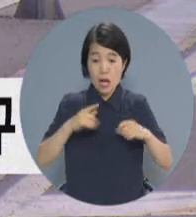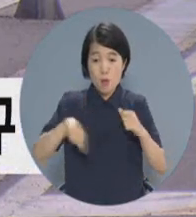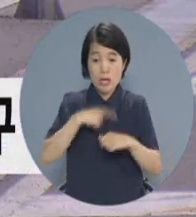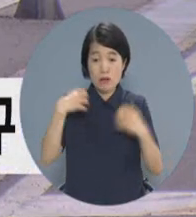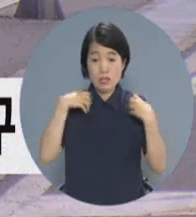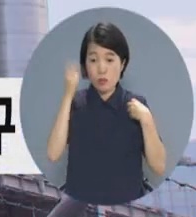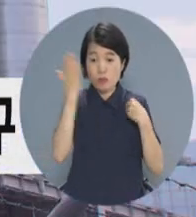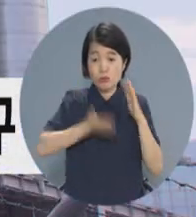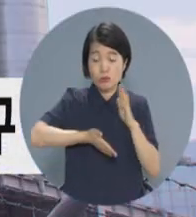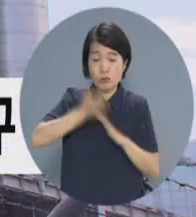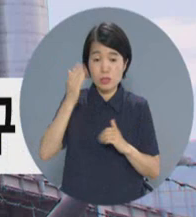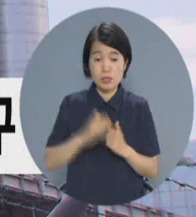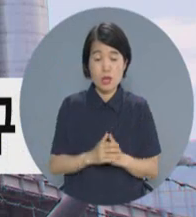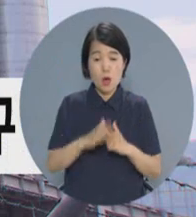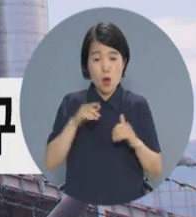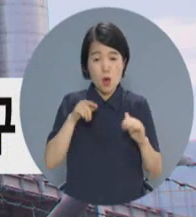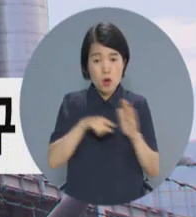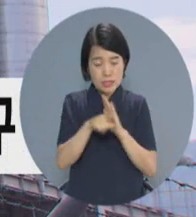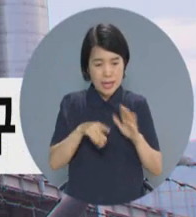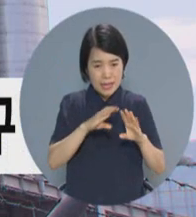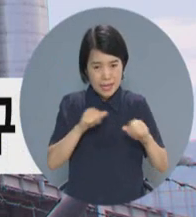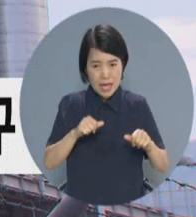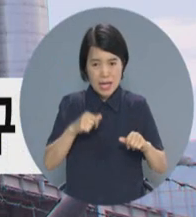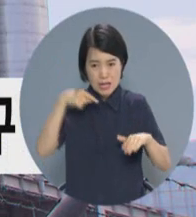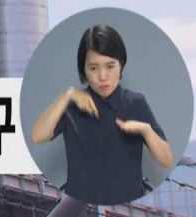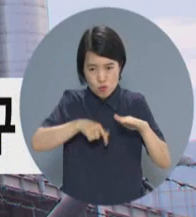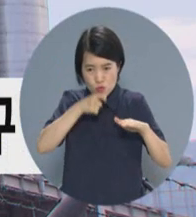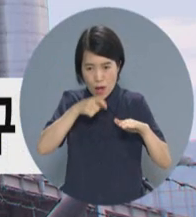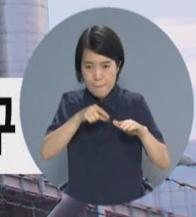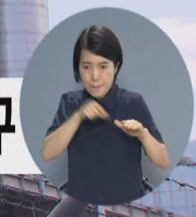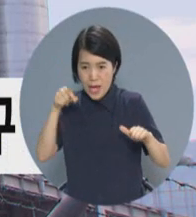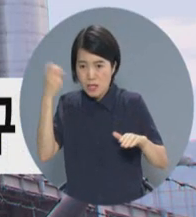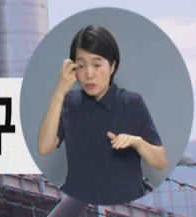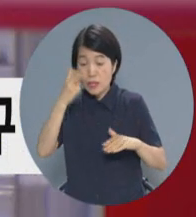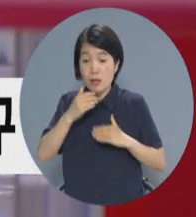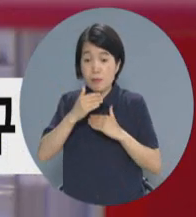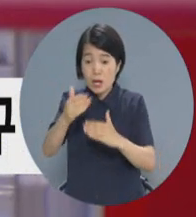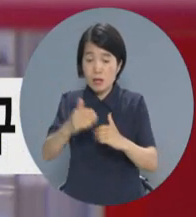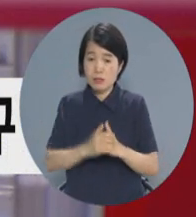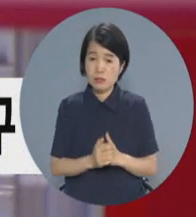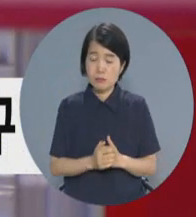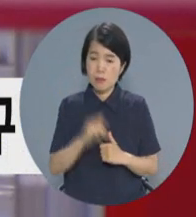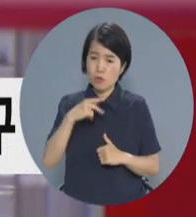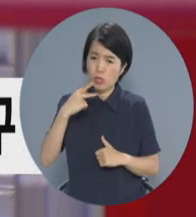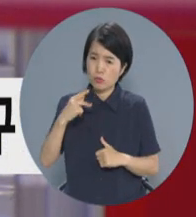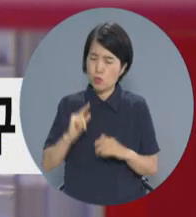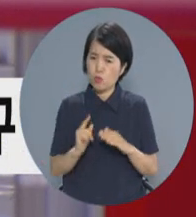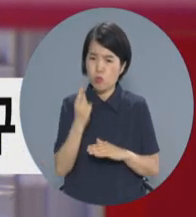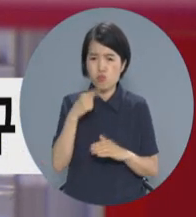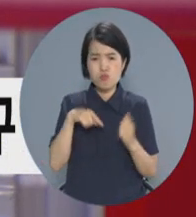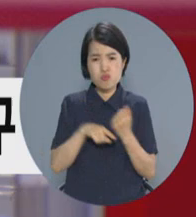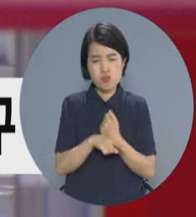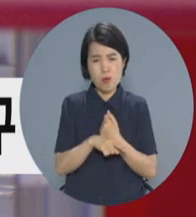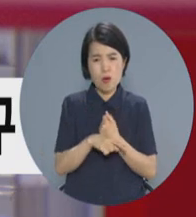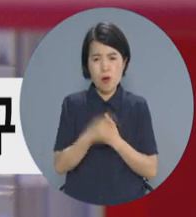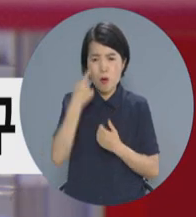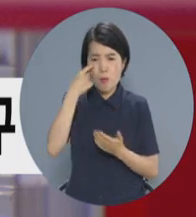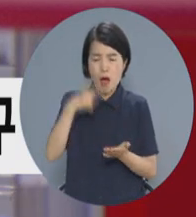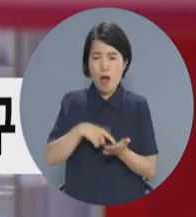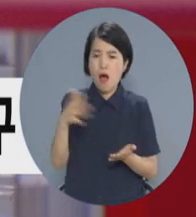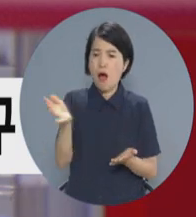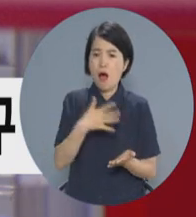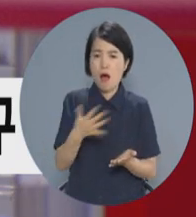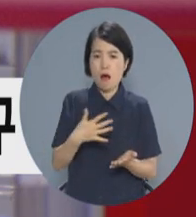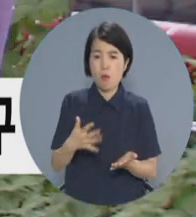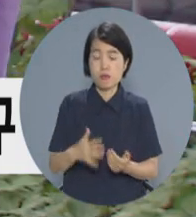영산강유역환경청과 여수시는 현장에서 토양과 지하수를 채취해 조사에 나섰지만 pH가 높게 나온 이유는 아직까지 밝혀내지